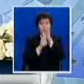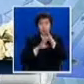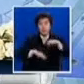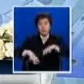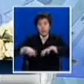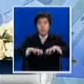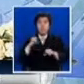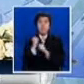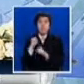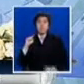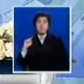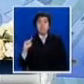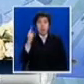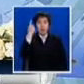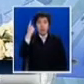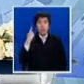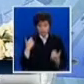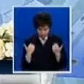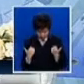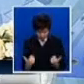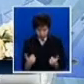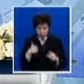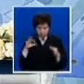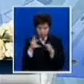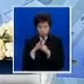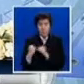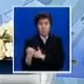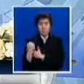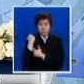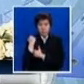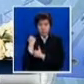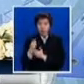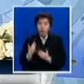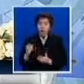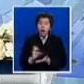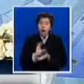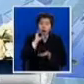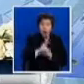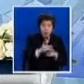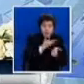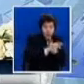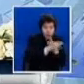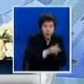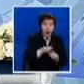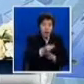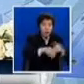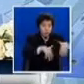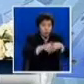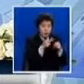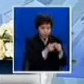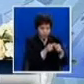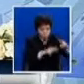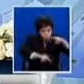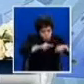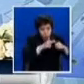ศึกษาโดยเฉพาะอย่างยิ่งที่เราจะเน้นก็คือการกระจายอำนาจการมีส่วนร่วมของท้องถิ่นซึ่งเราได้มีการประเมินตัวเลขออกมา